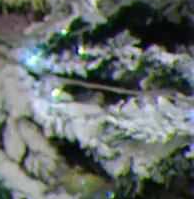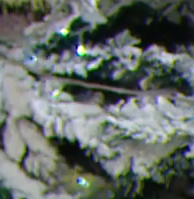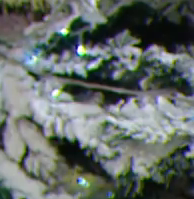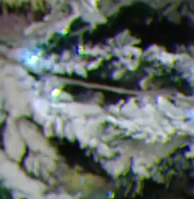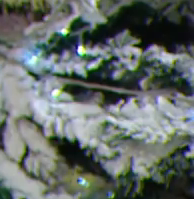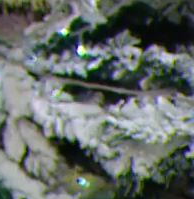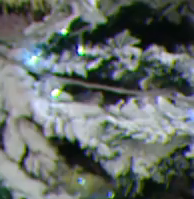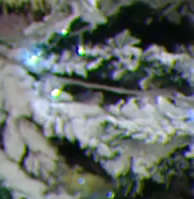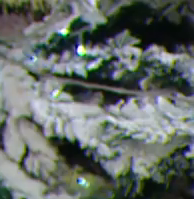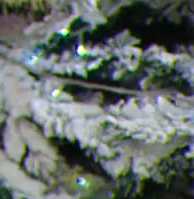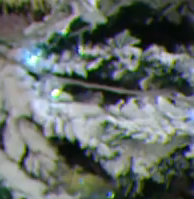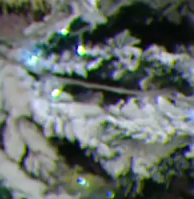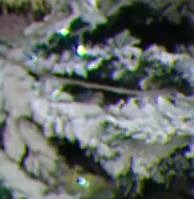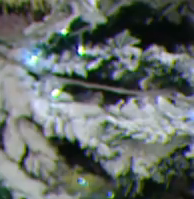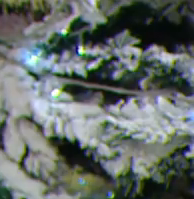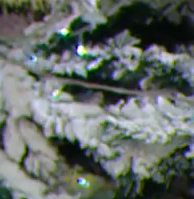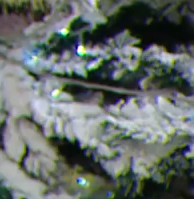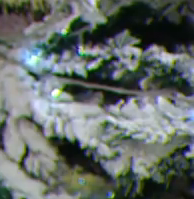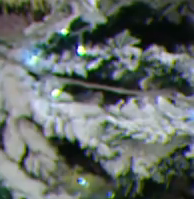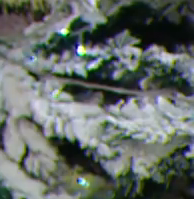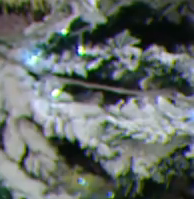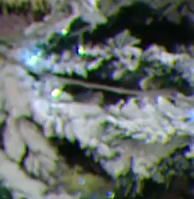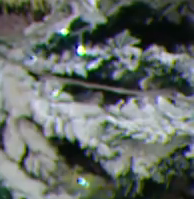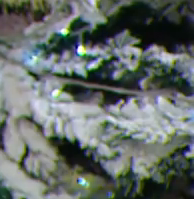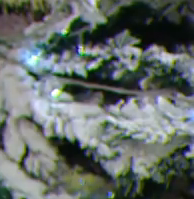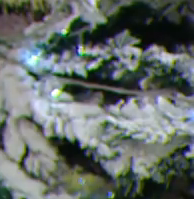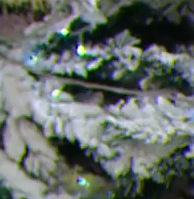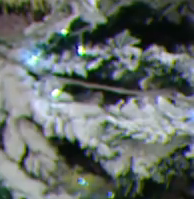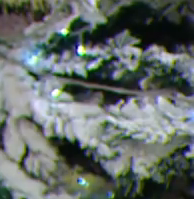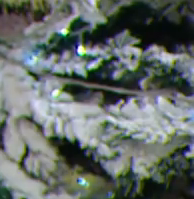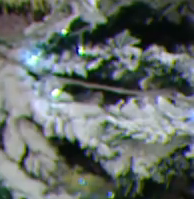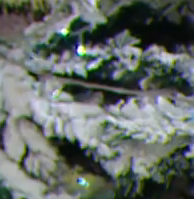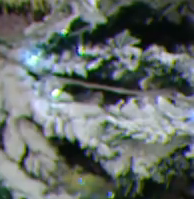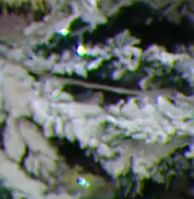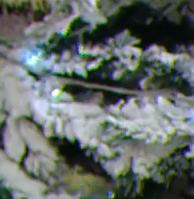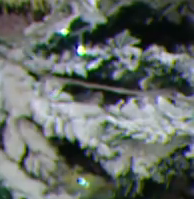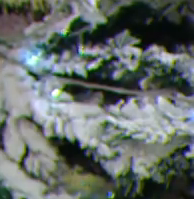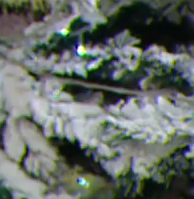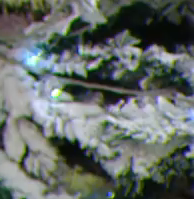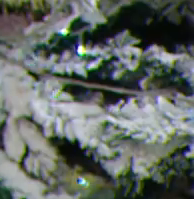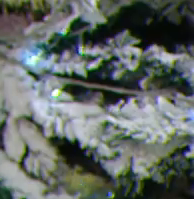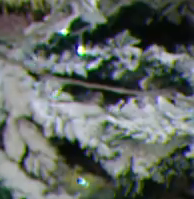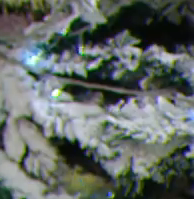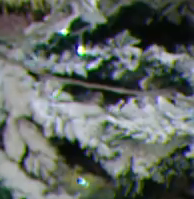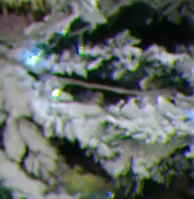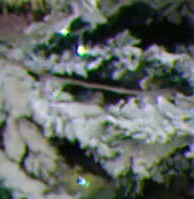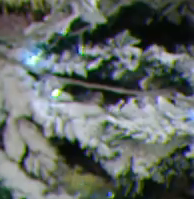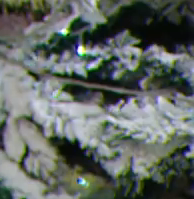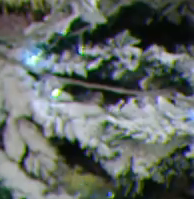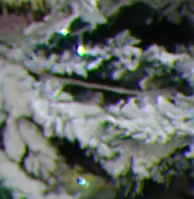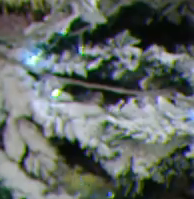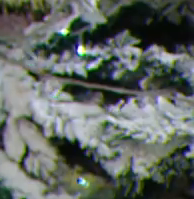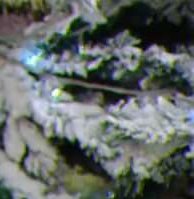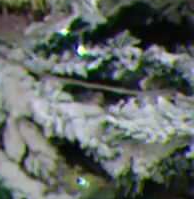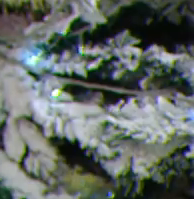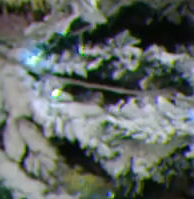გადაცემის ერთგული მეგობრები მრავალი წლის მანძილზე, თბილისის სახელმწიფო სამედიცინო უნივერსიტეტის ვიცერექტორი, ამავე